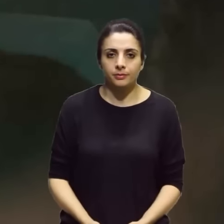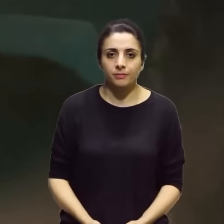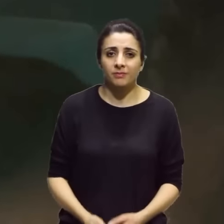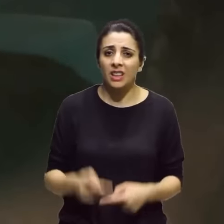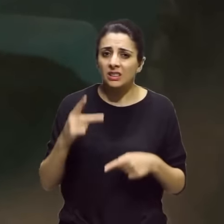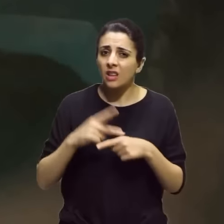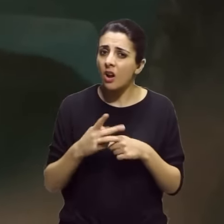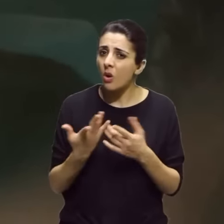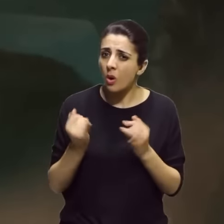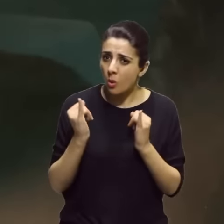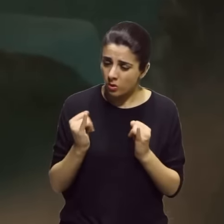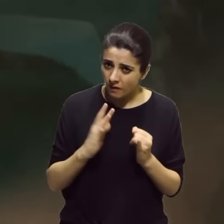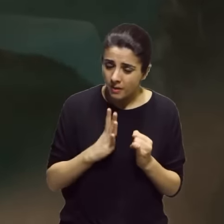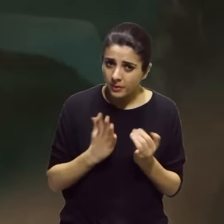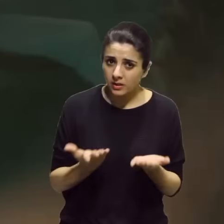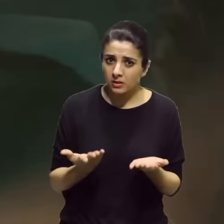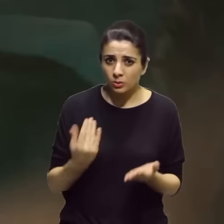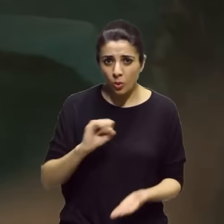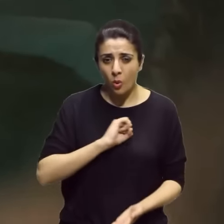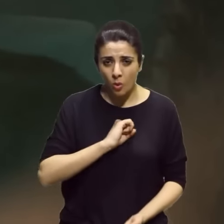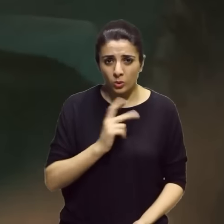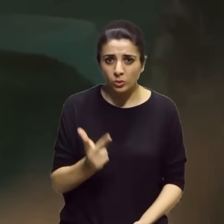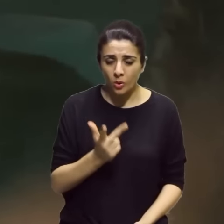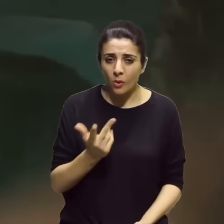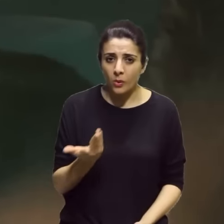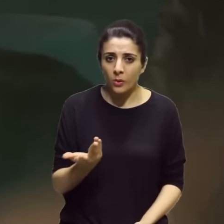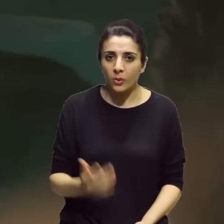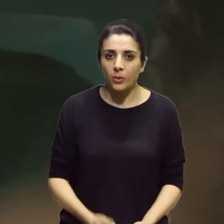Zeyno ne haldedir acaba? Korkmuştur baya.